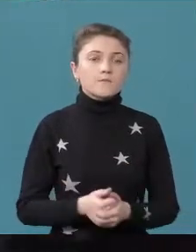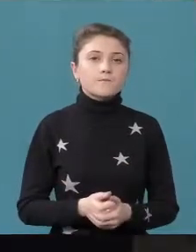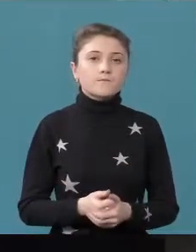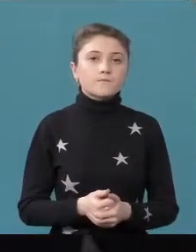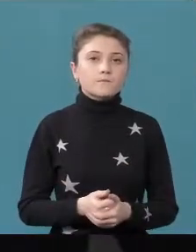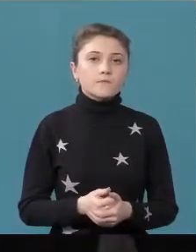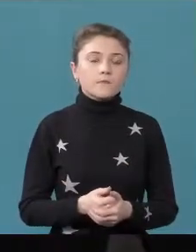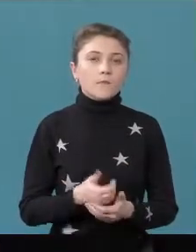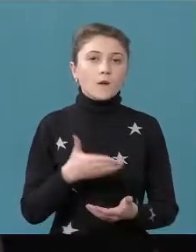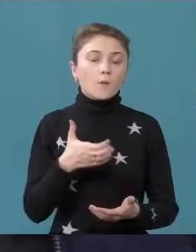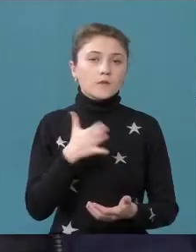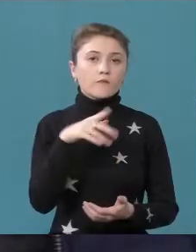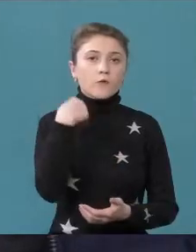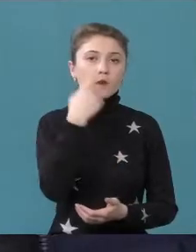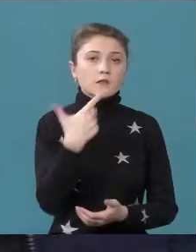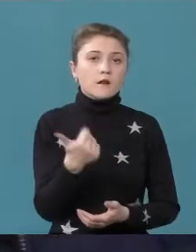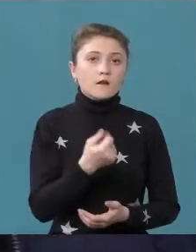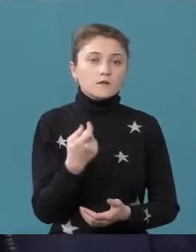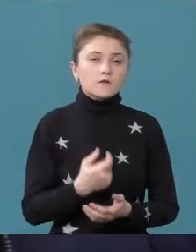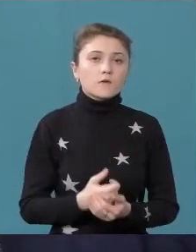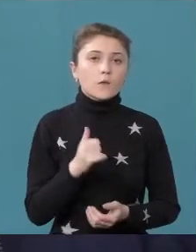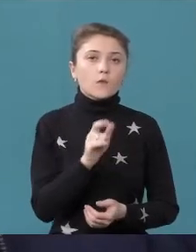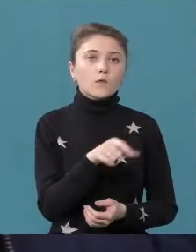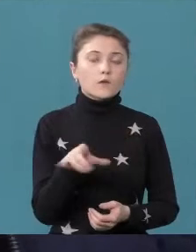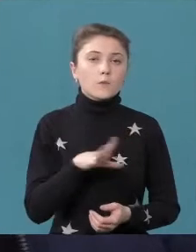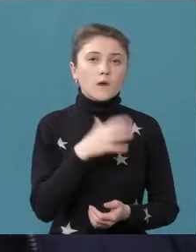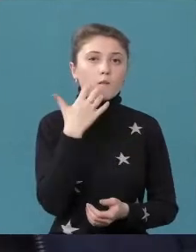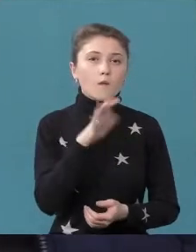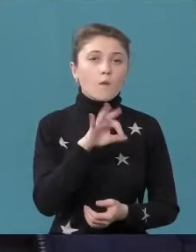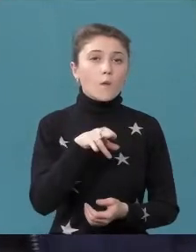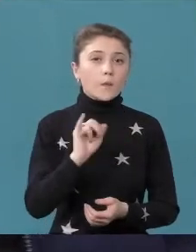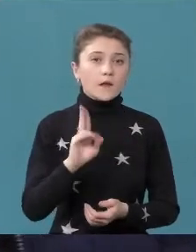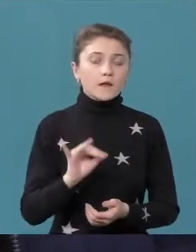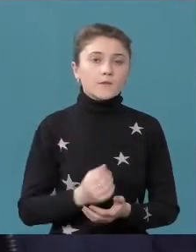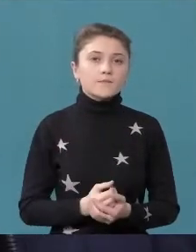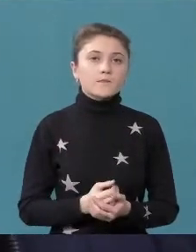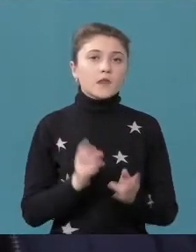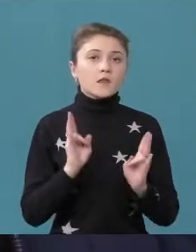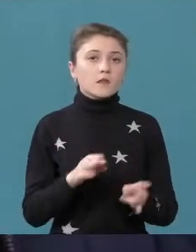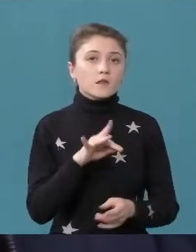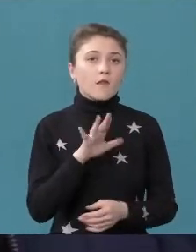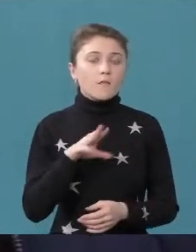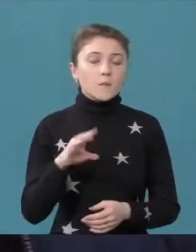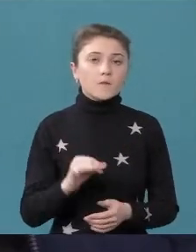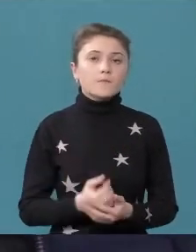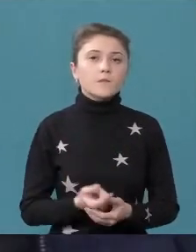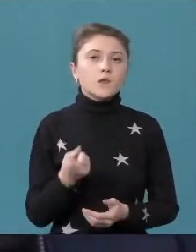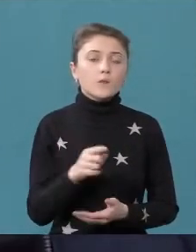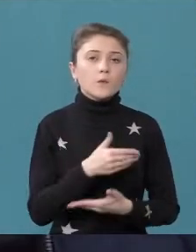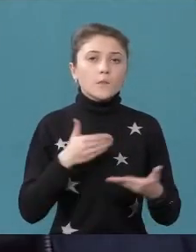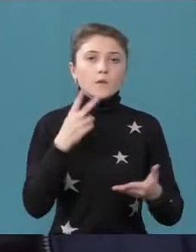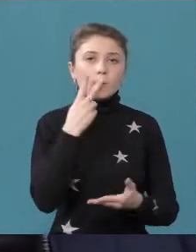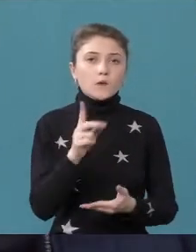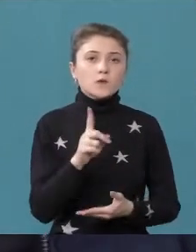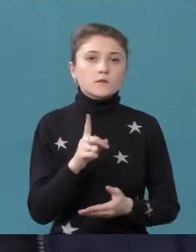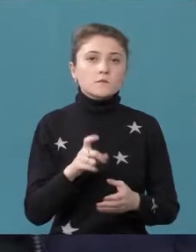обличчя газом, у людей були опіки, травми. І тому ми бачимо, що президент з